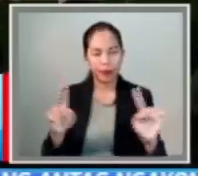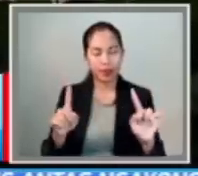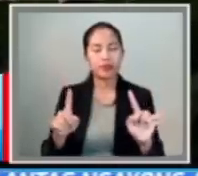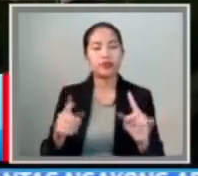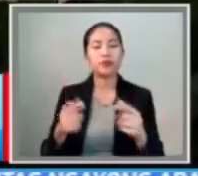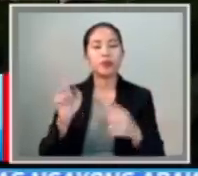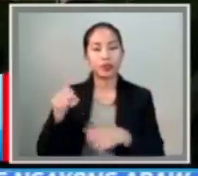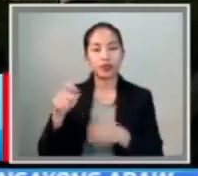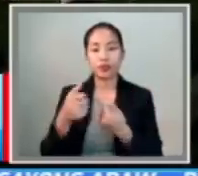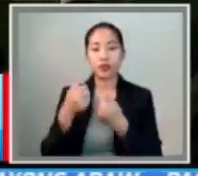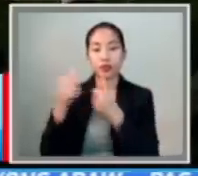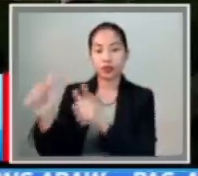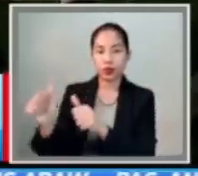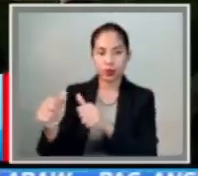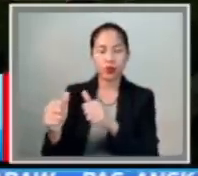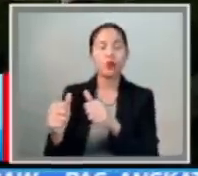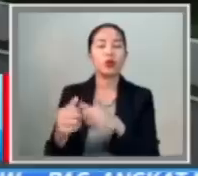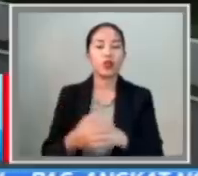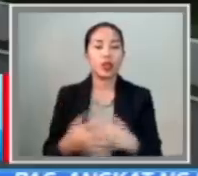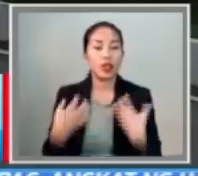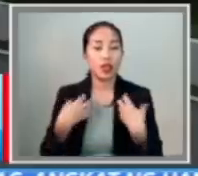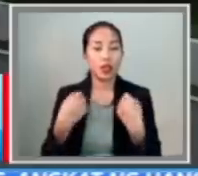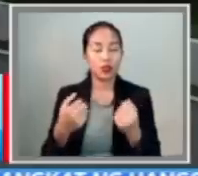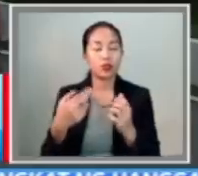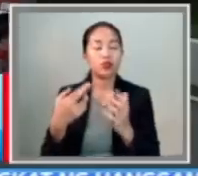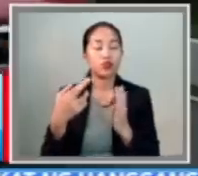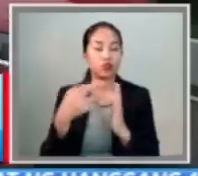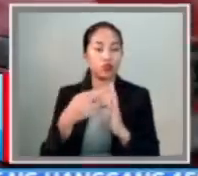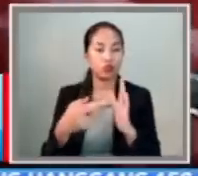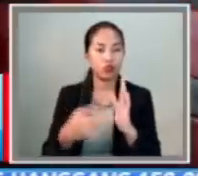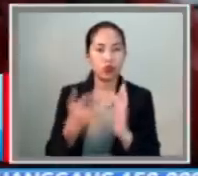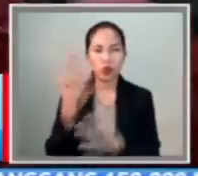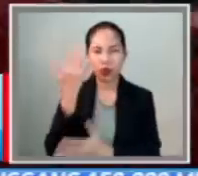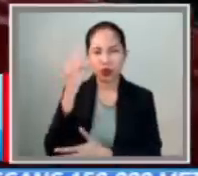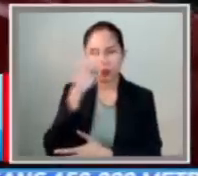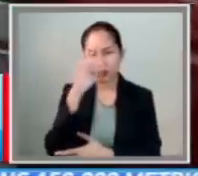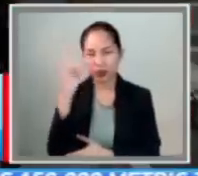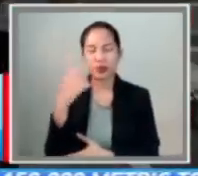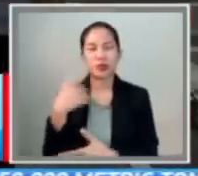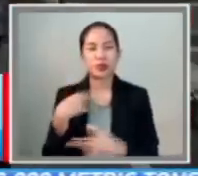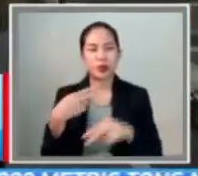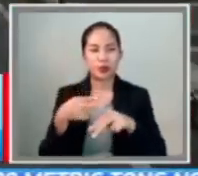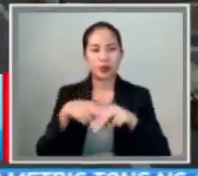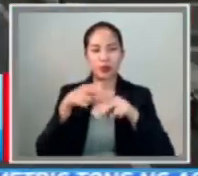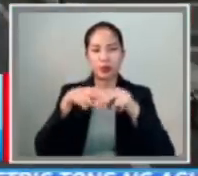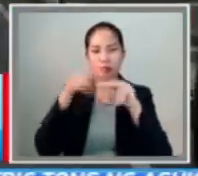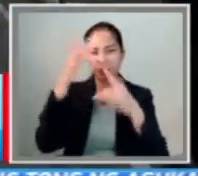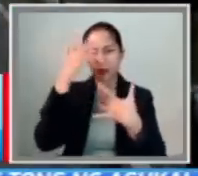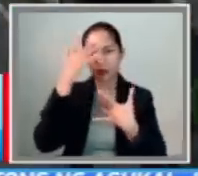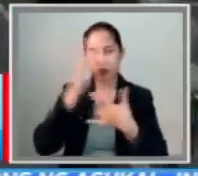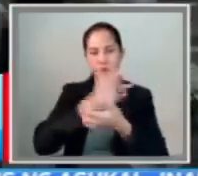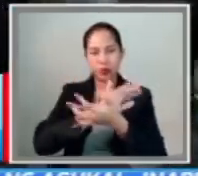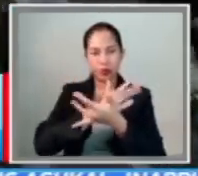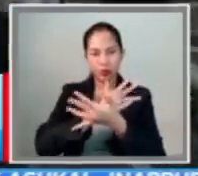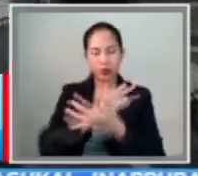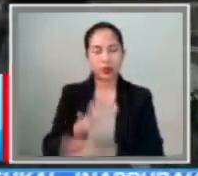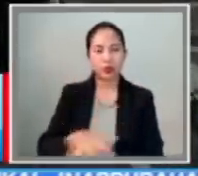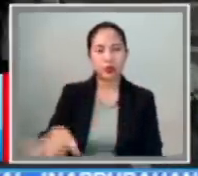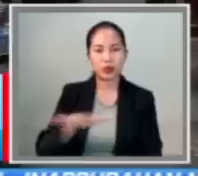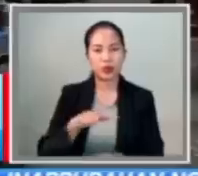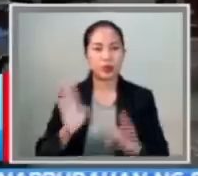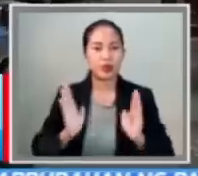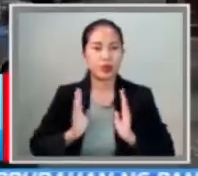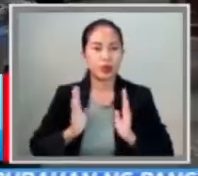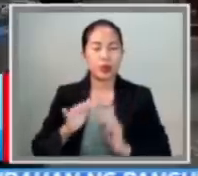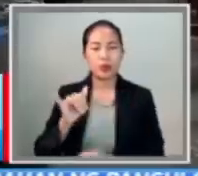sa alkalde, may nakitang uptrend o pagtaas sa mga bagong COVID case sa lungsod. 15% lamang ang